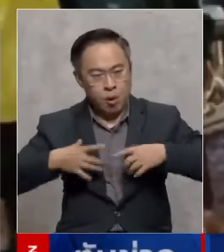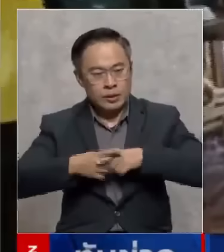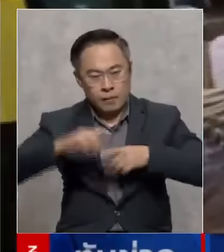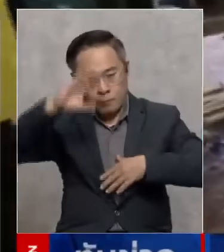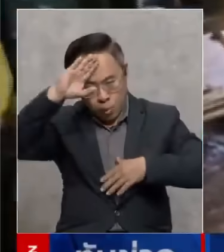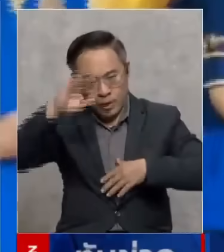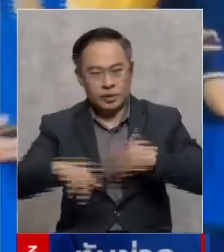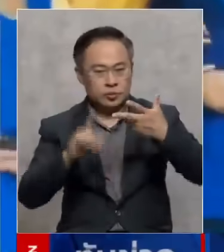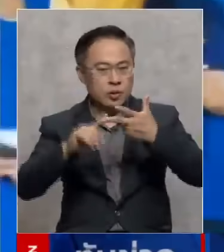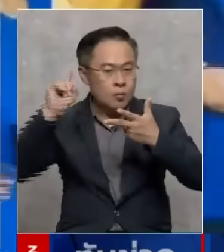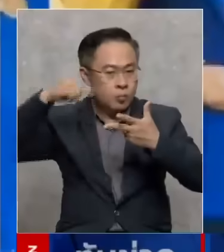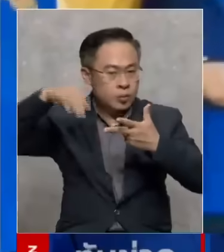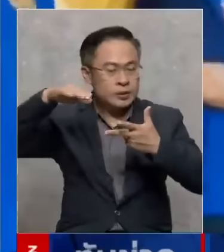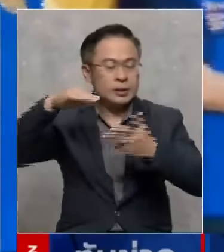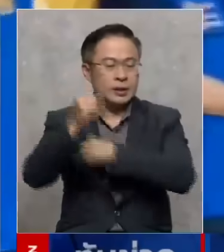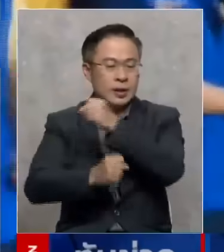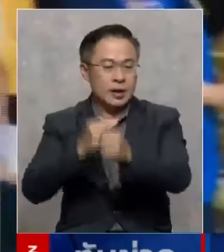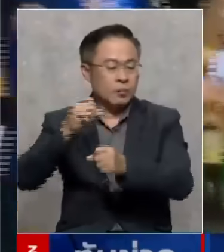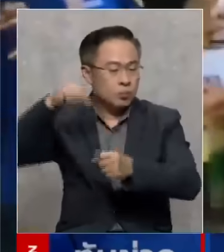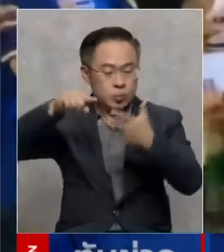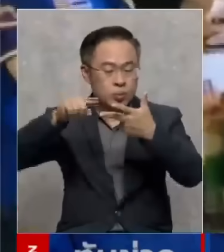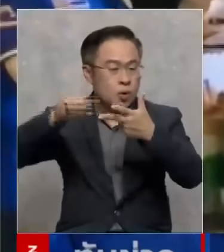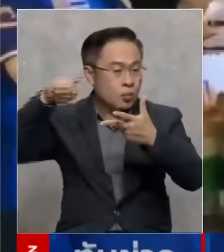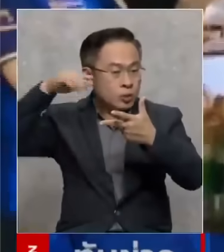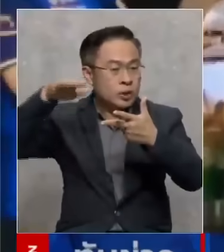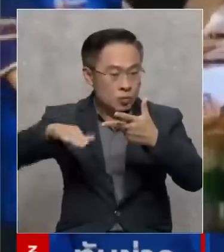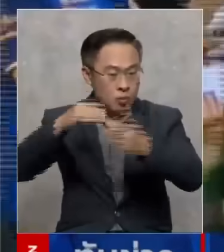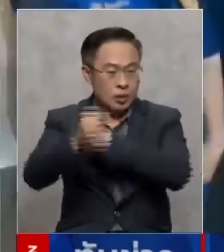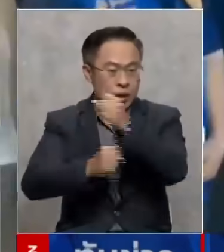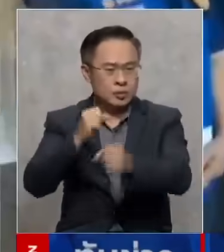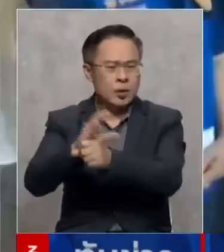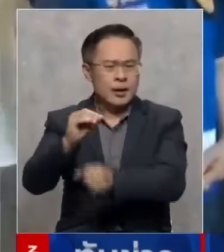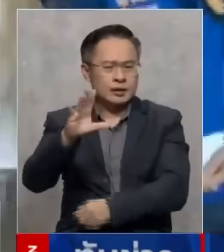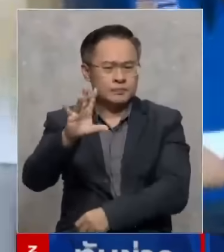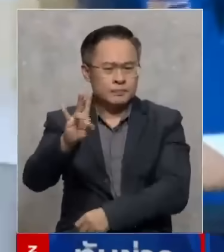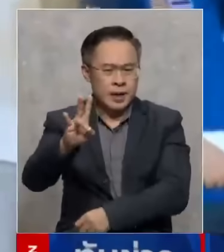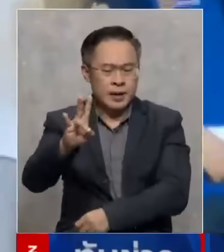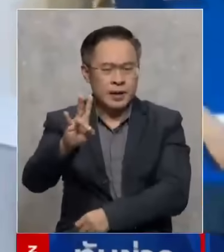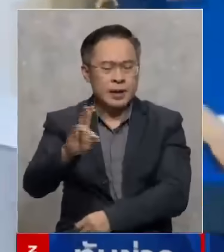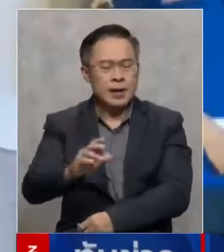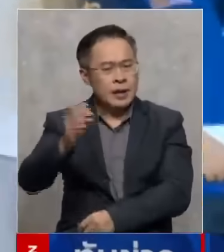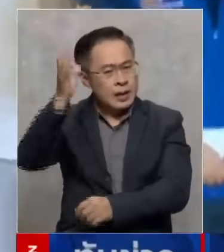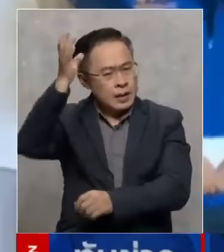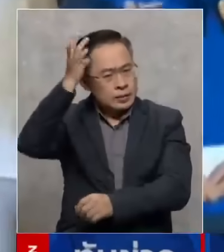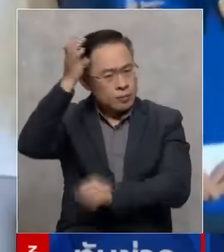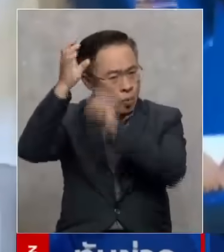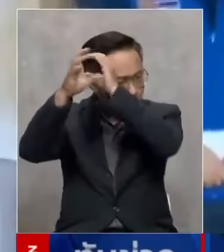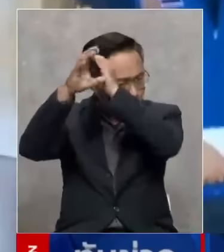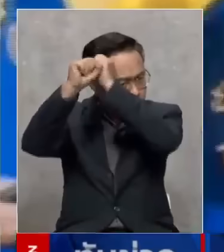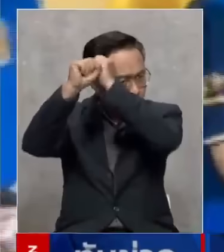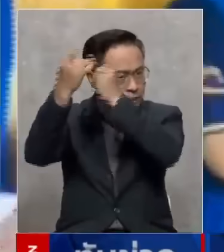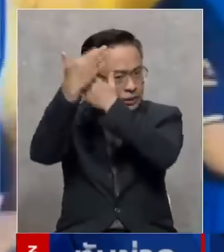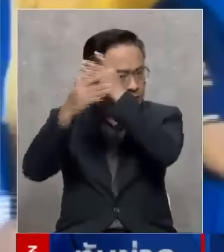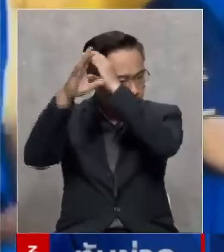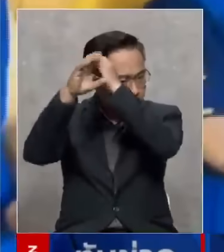น้องสาวคนเล็กเนี่ยนะครับชื่อว่าคุณปราณีอายุ 58ปีป่วยด้วยเส้นเลือดตีบเดินไม่ค่อยสะดวกแล้วชีวิตที่เรานำเสนอไปก็คือ